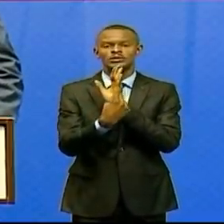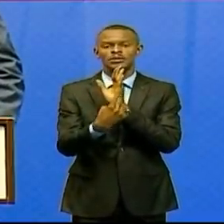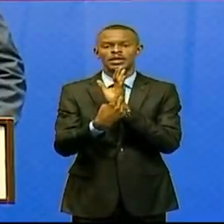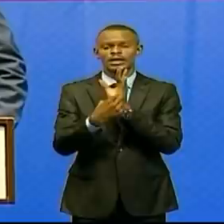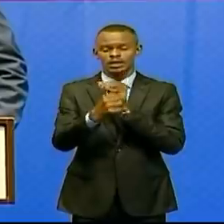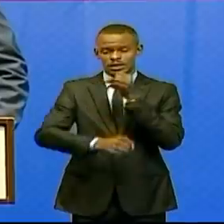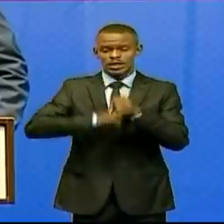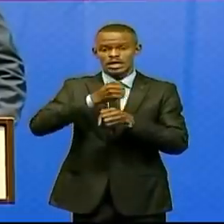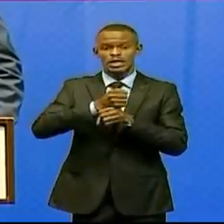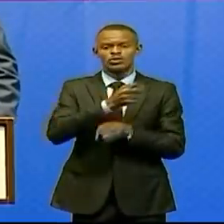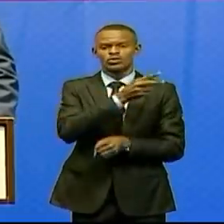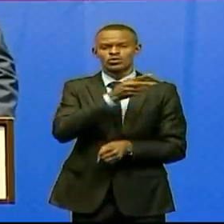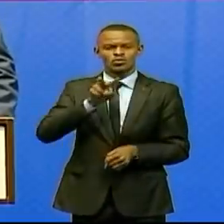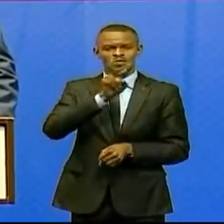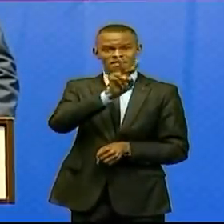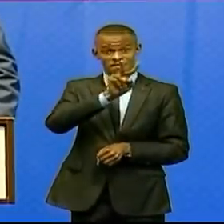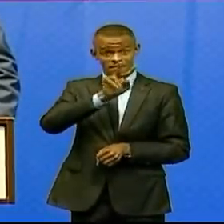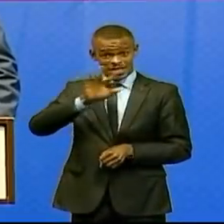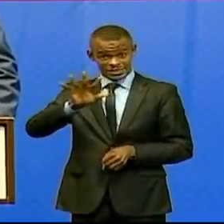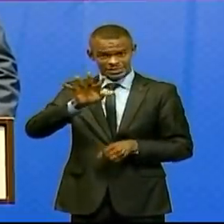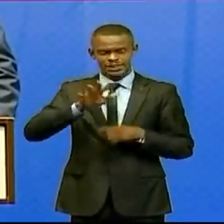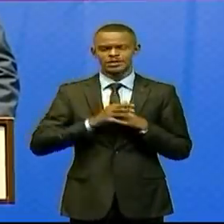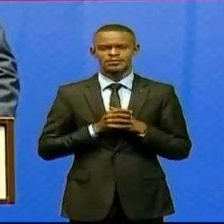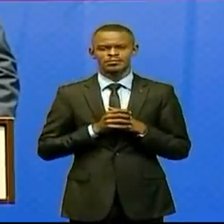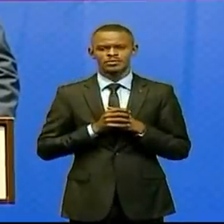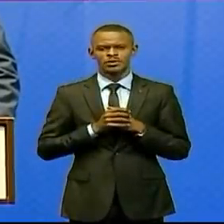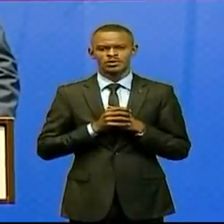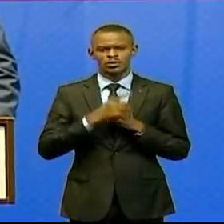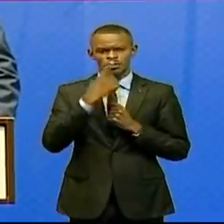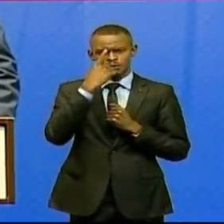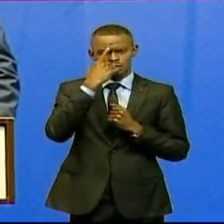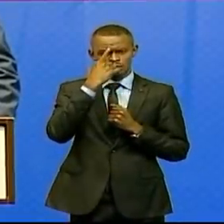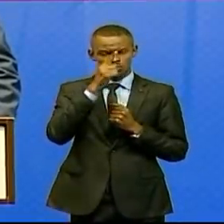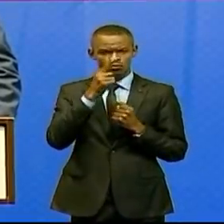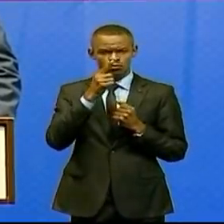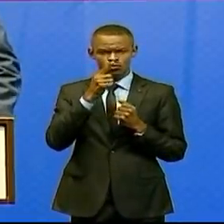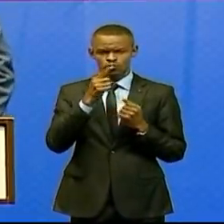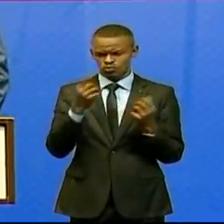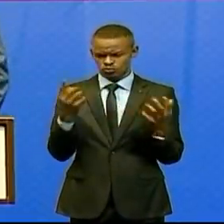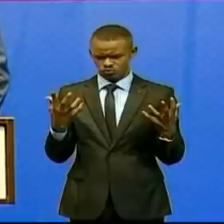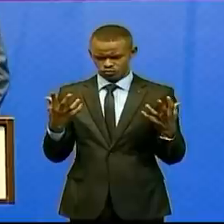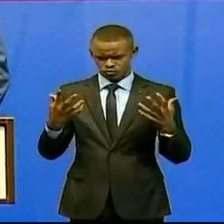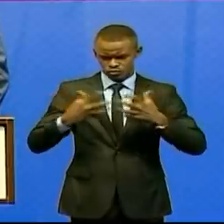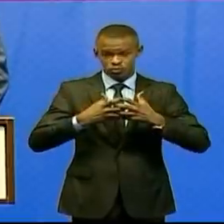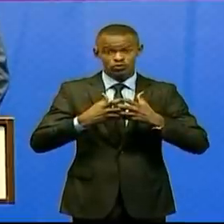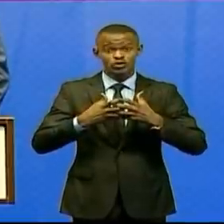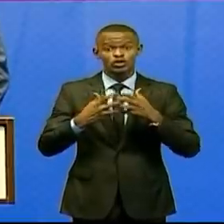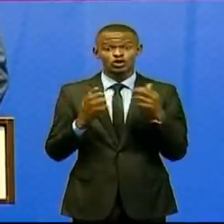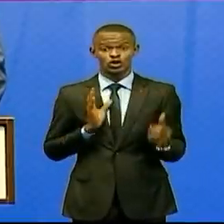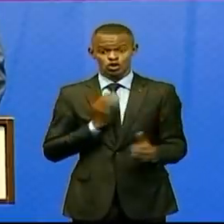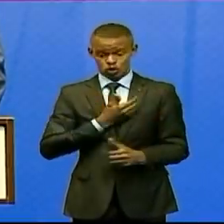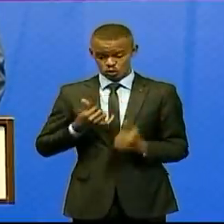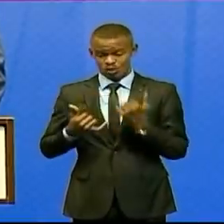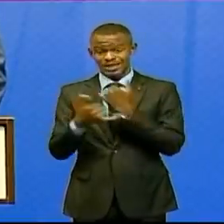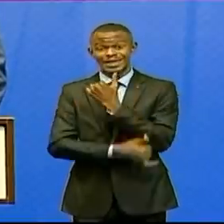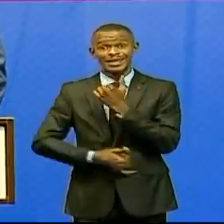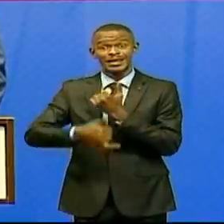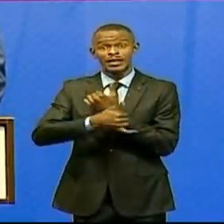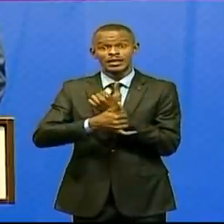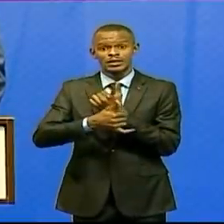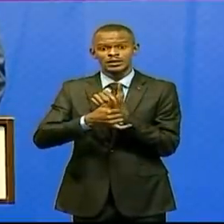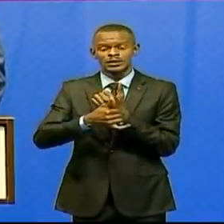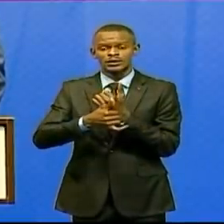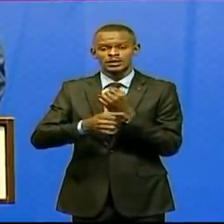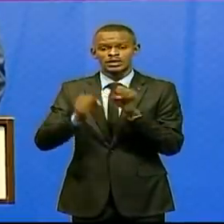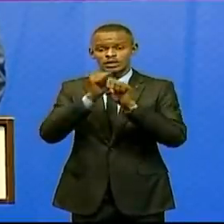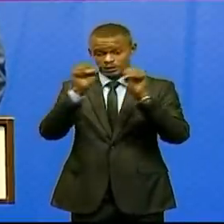résorber durablement la fracture numérique dans laquelle se trouve notre pays et qui constitue un frein indéniable à son